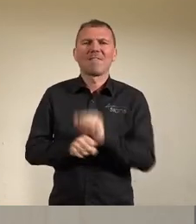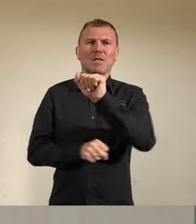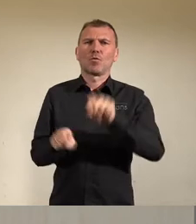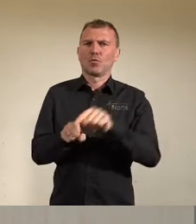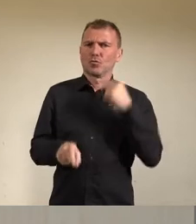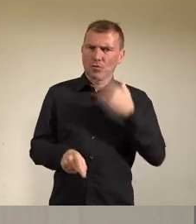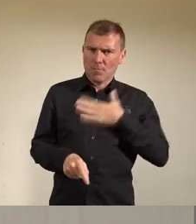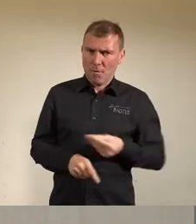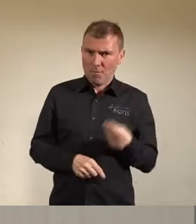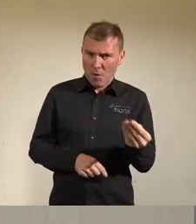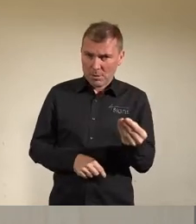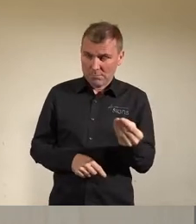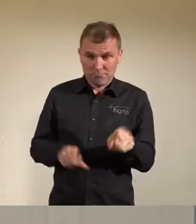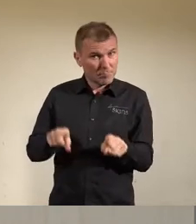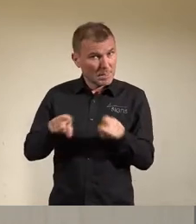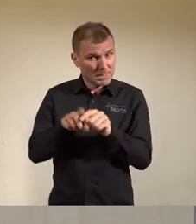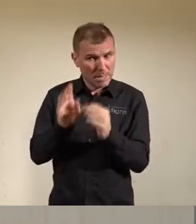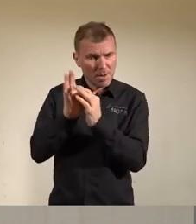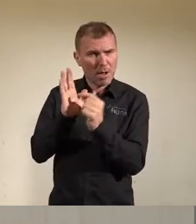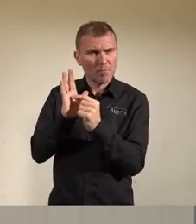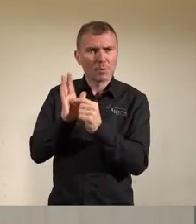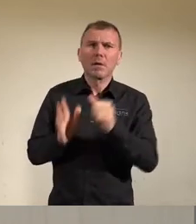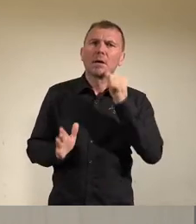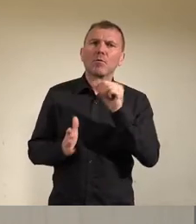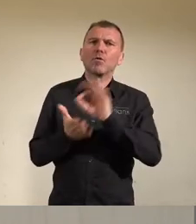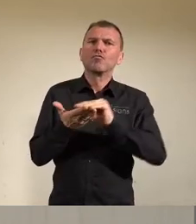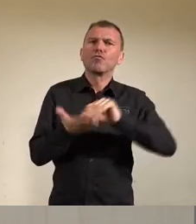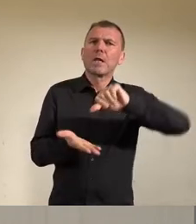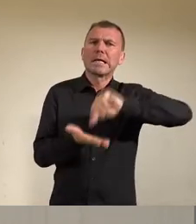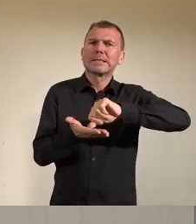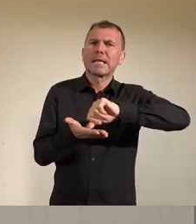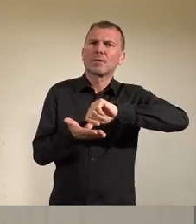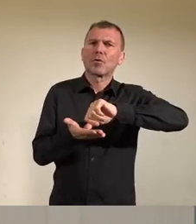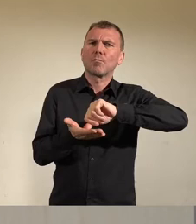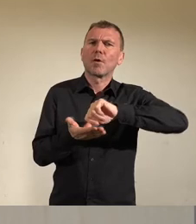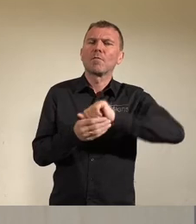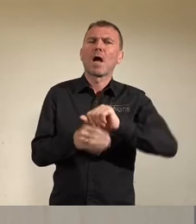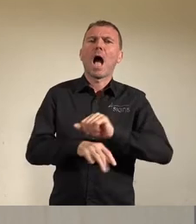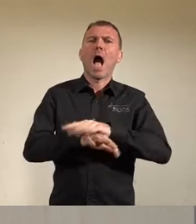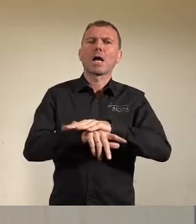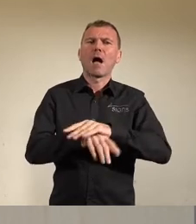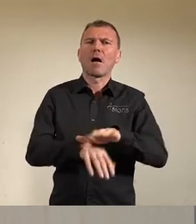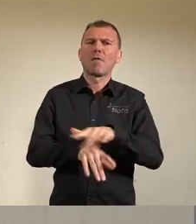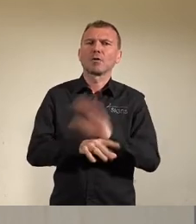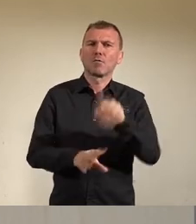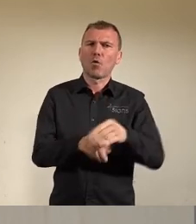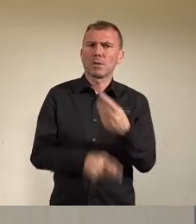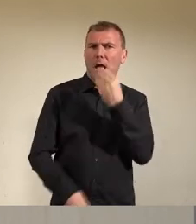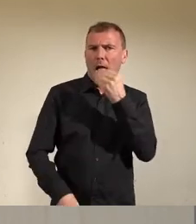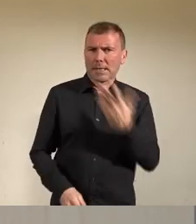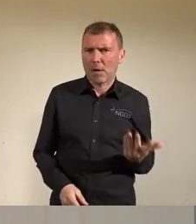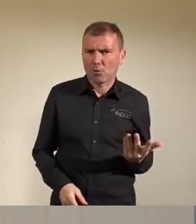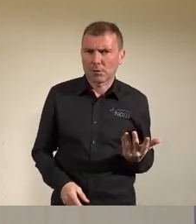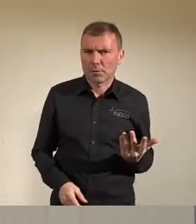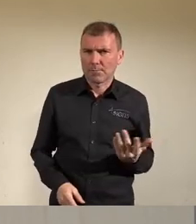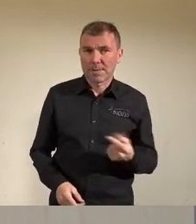zustimmen würden. Ebenso beim Berufsschulzentrum für Agrarwirtschaft und Ernährung.